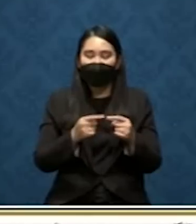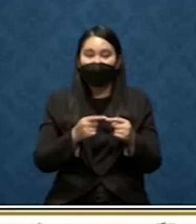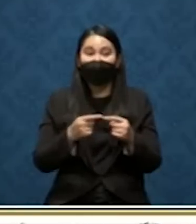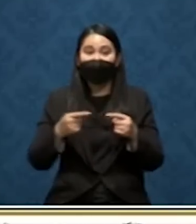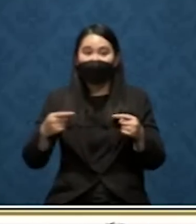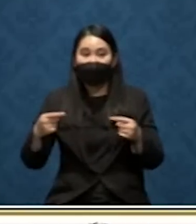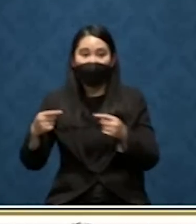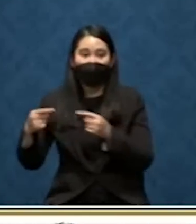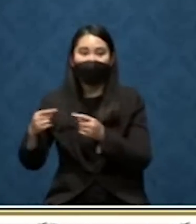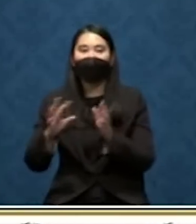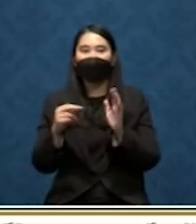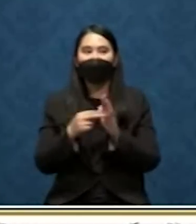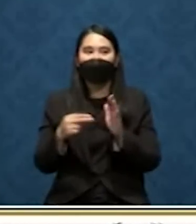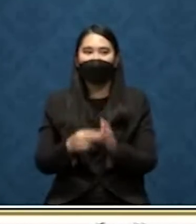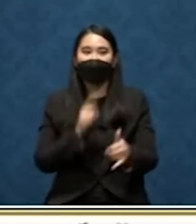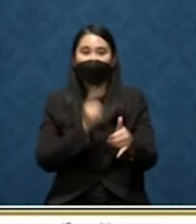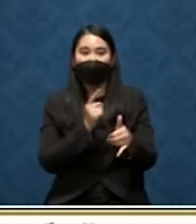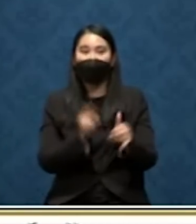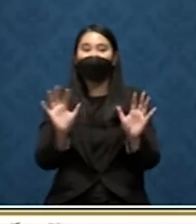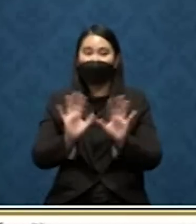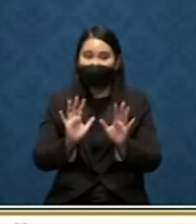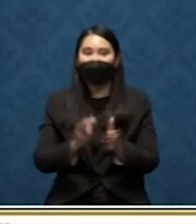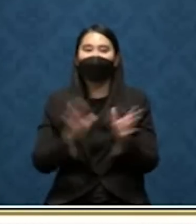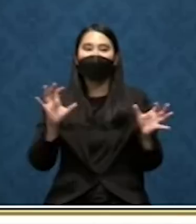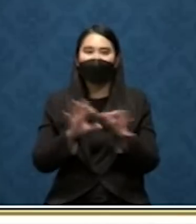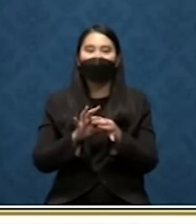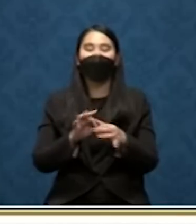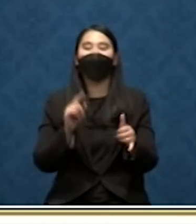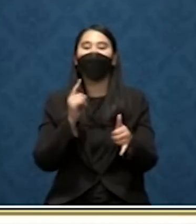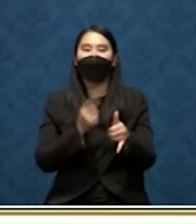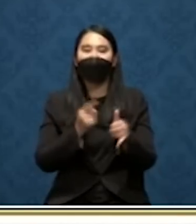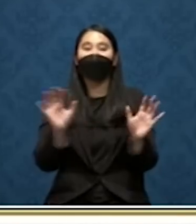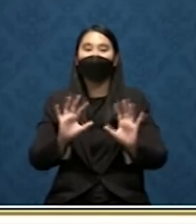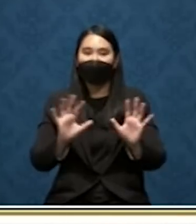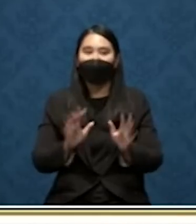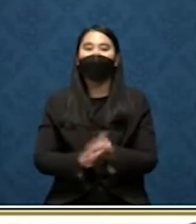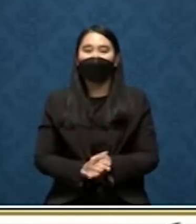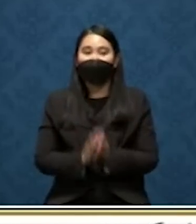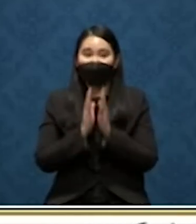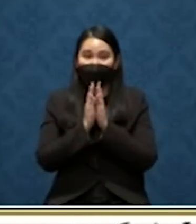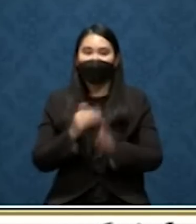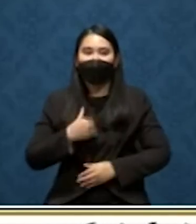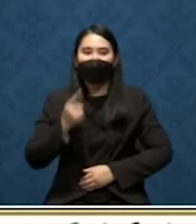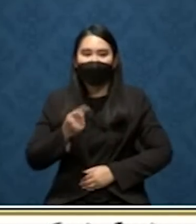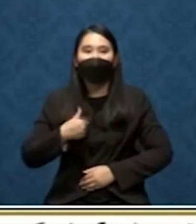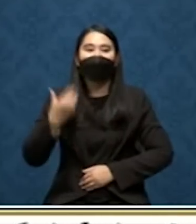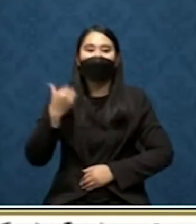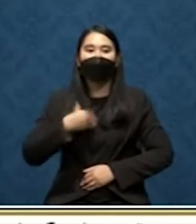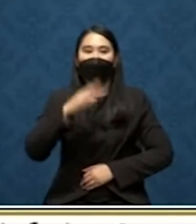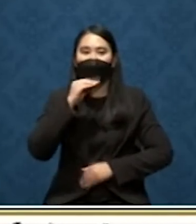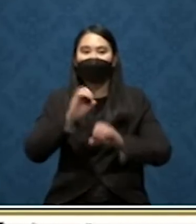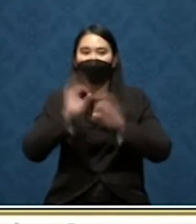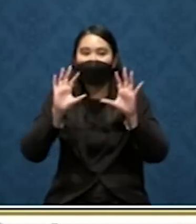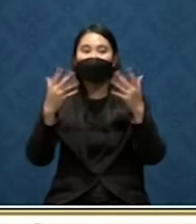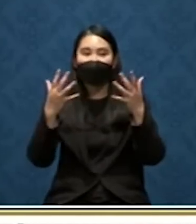ไม่ได้หมายความวาจะเป็การปลSpท่รัฐมลเกี่วข้กทุทคลุมทจเ tambiénes้ควขErบถ้าเมื่อกี้พูไมชด